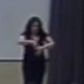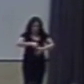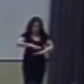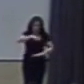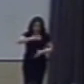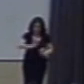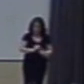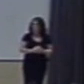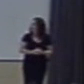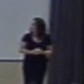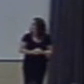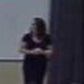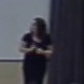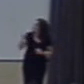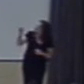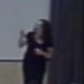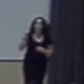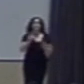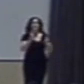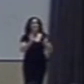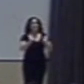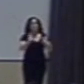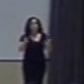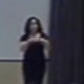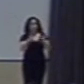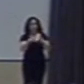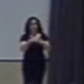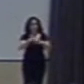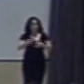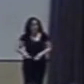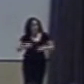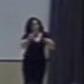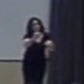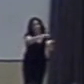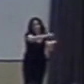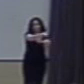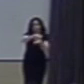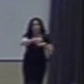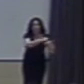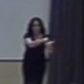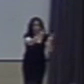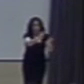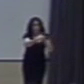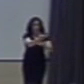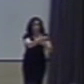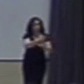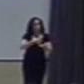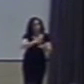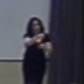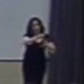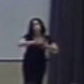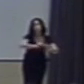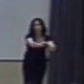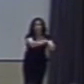Bueno, una mica tornar a la funció social, a posar al servei del ciutadà el periodisme, i que aquesta sigui la prioritat sempre, no? No